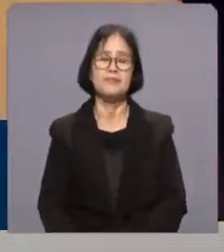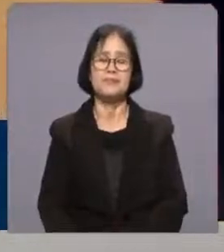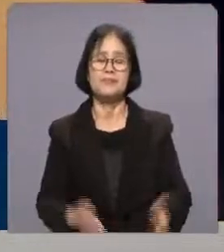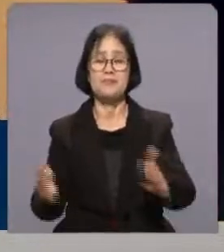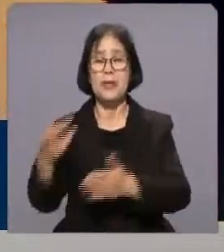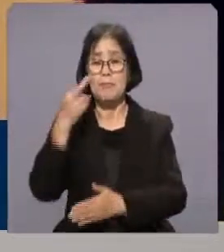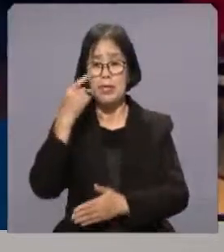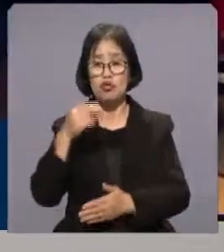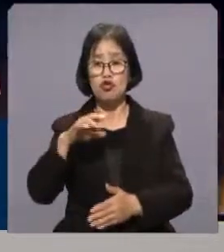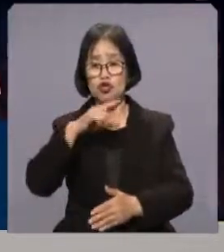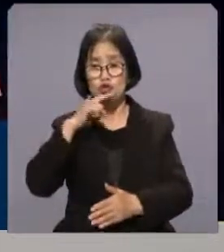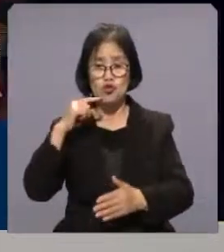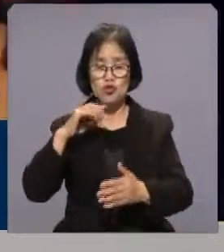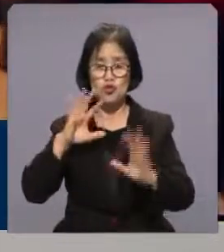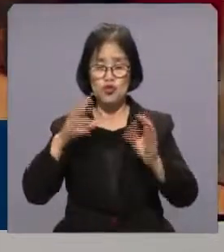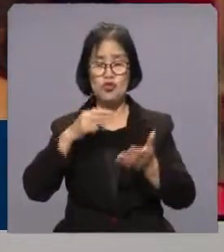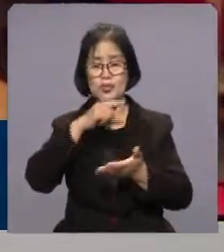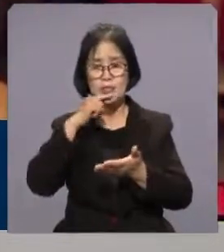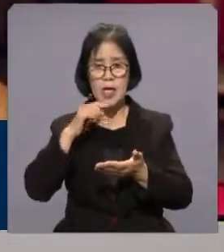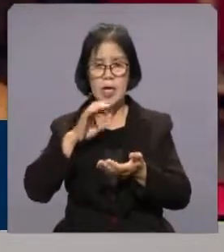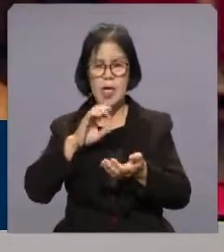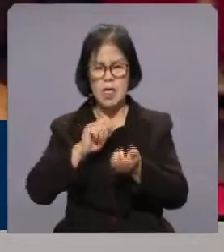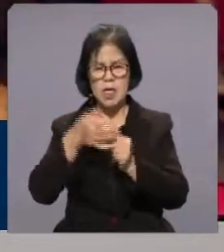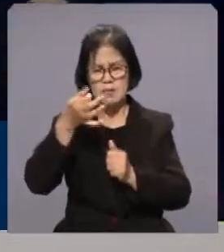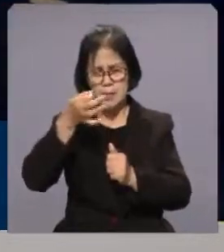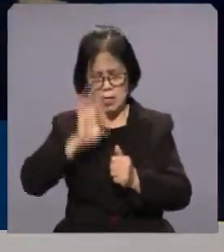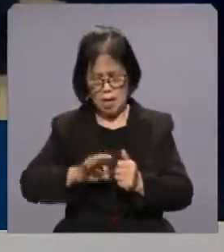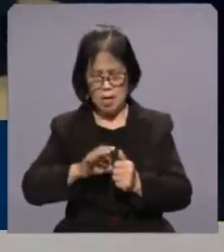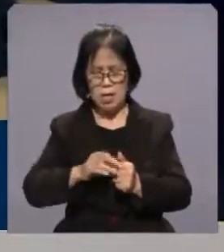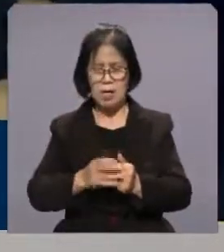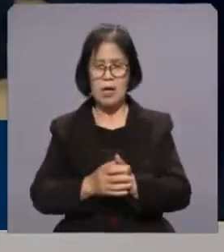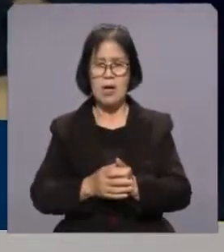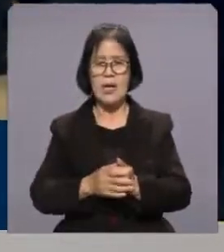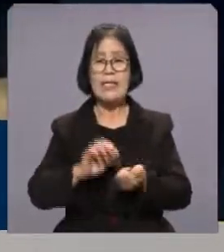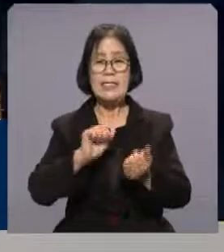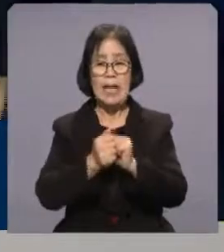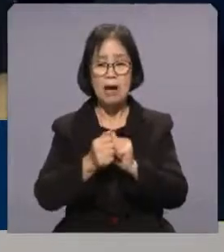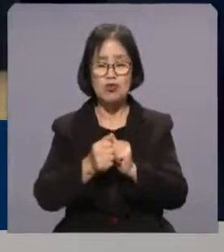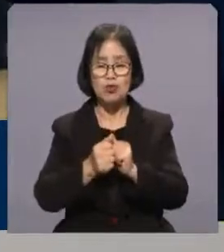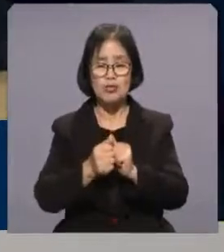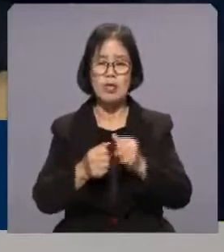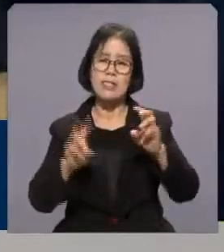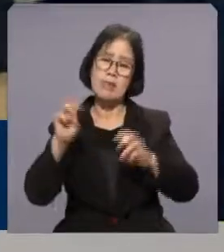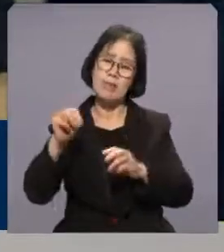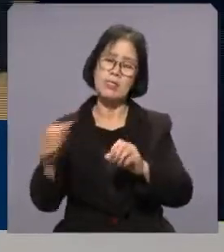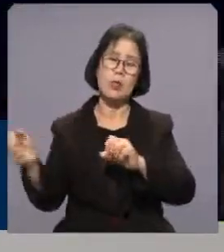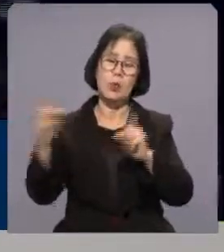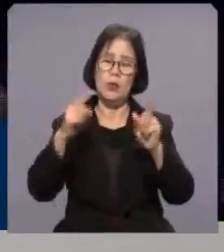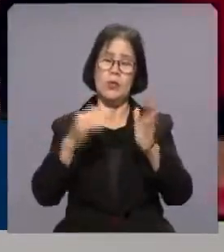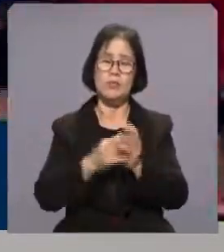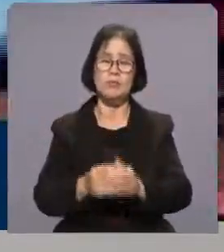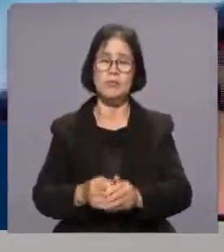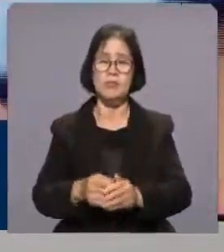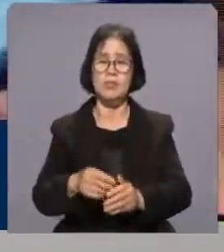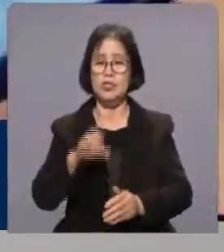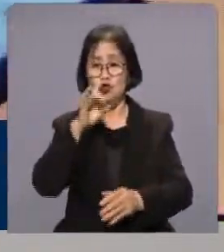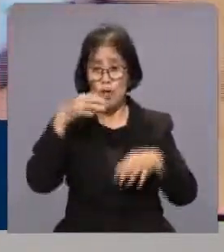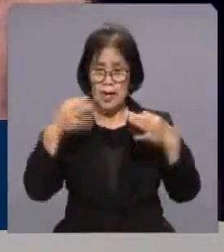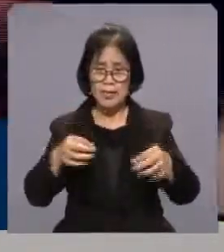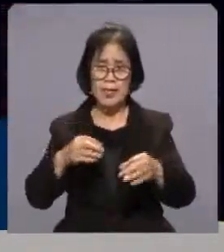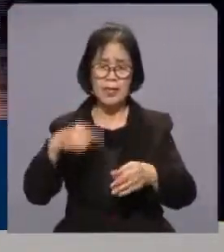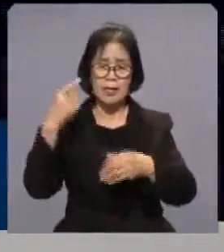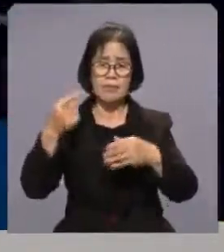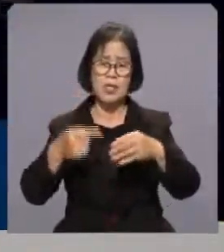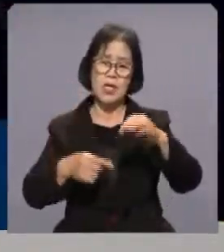미국 국채 금리 하락과 경기 둔화 신호가 나오면서 다우지수가 3만 선을 회복했습니다 연준이 다음달